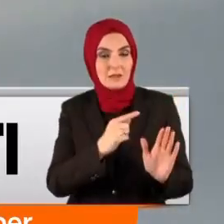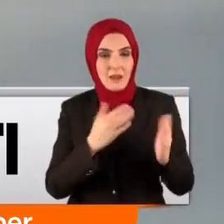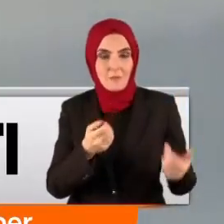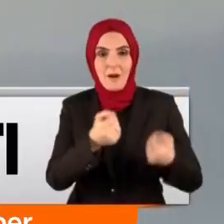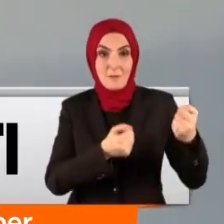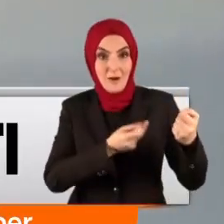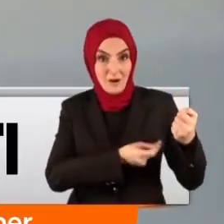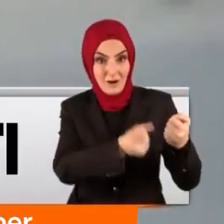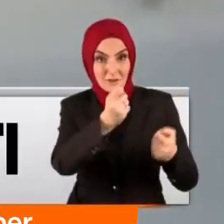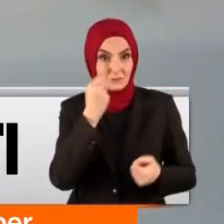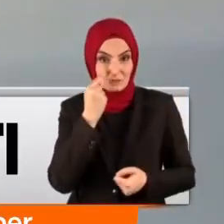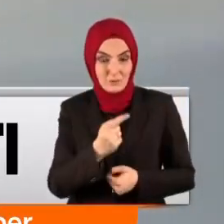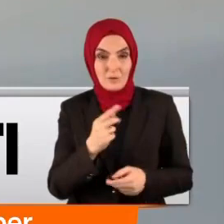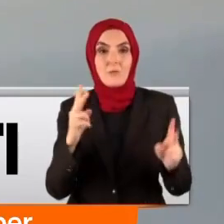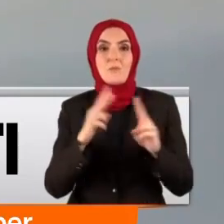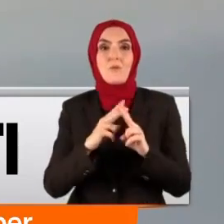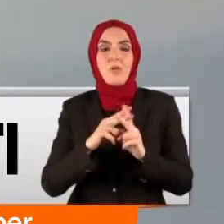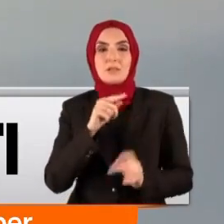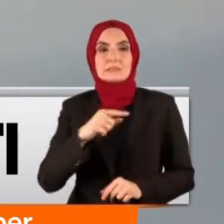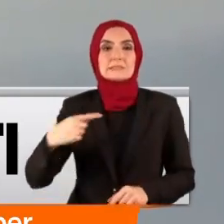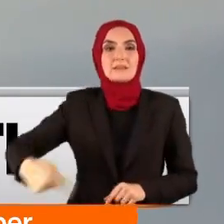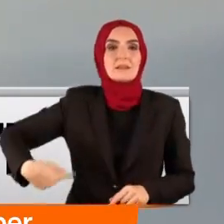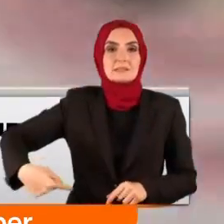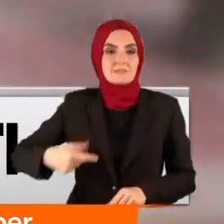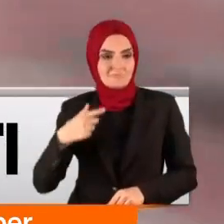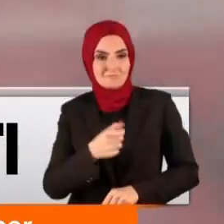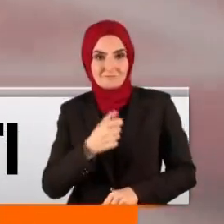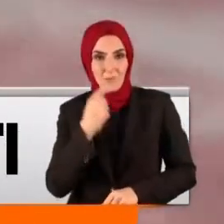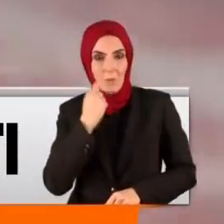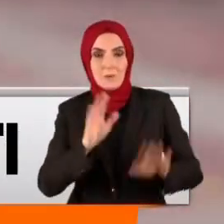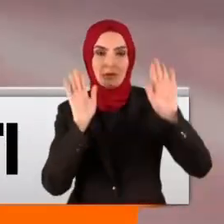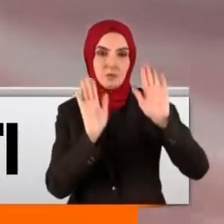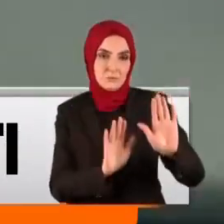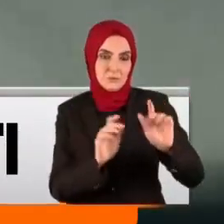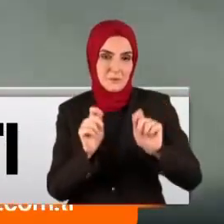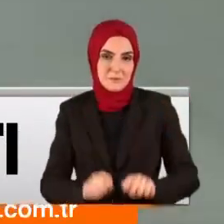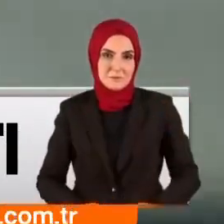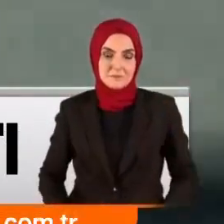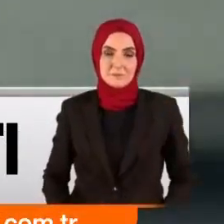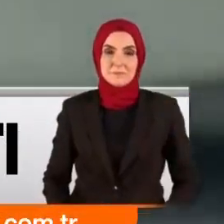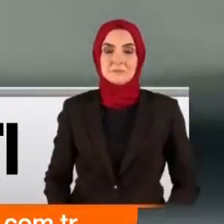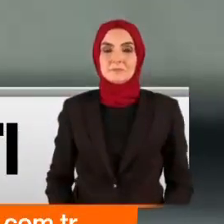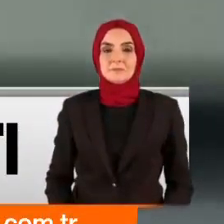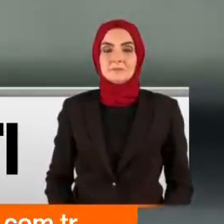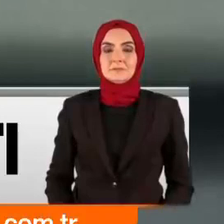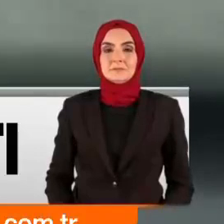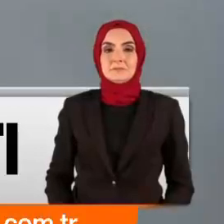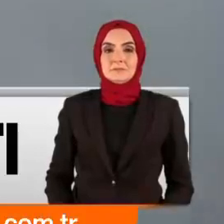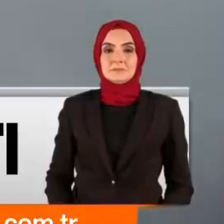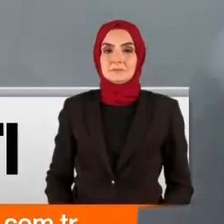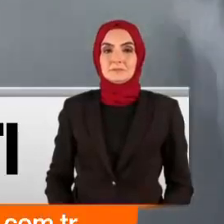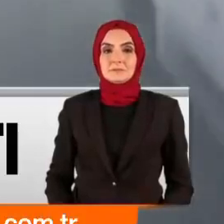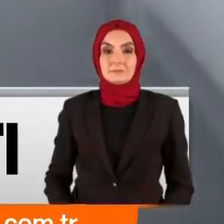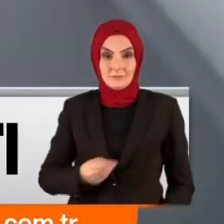polis lastiklere ateş açarak o taksiyi durdurdu. lastiklerini patlattı polisler.